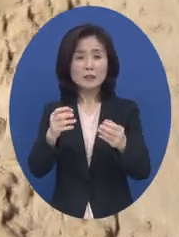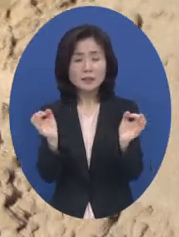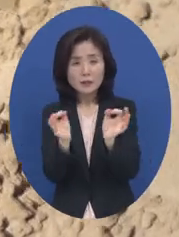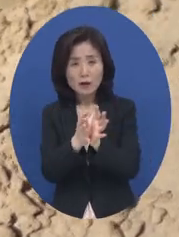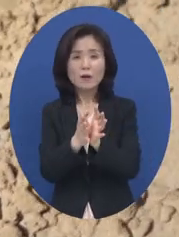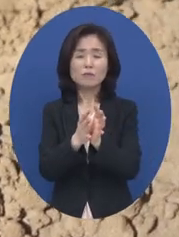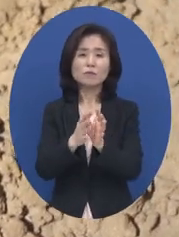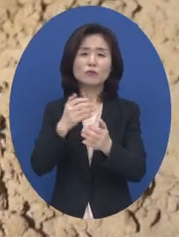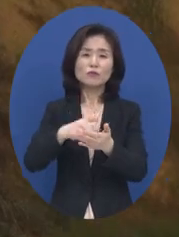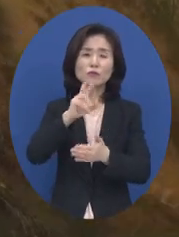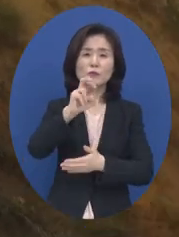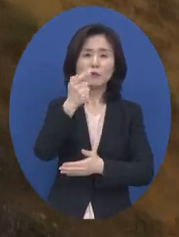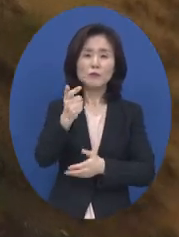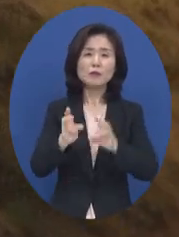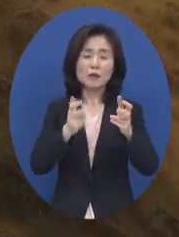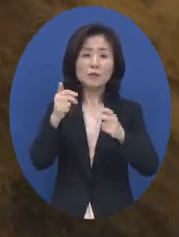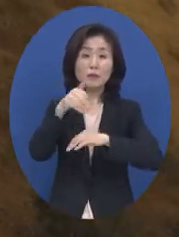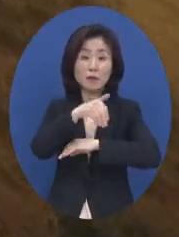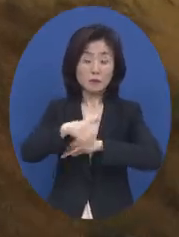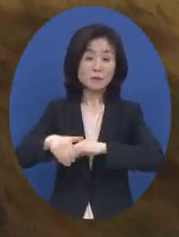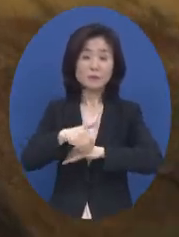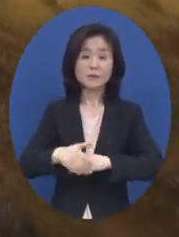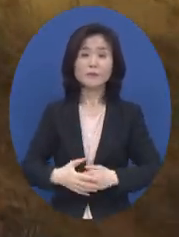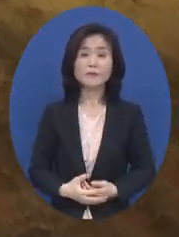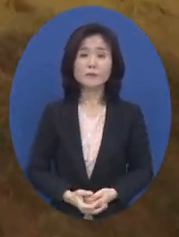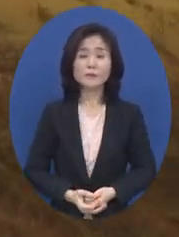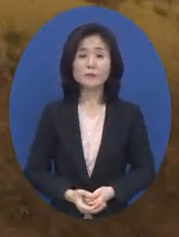추진할 계획입니다 경기중 tv 김태 입니다